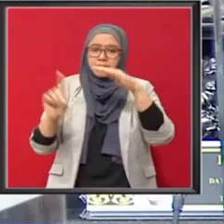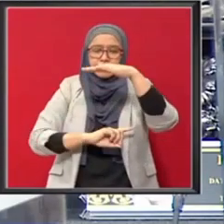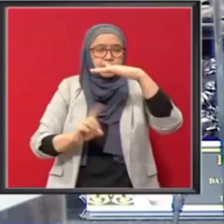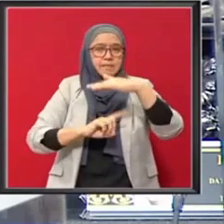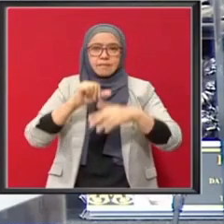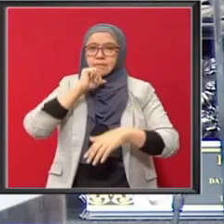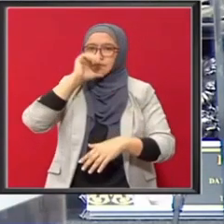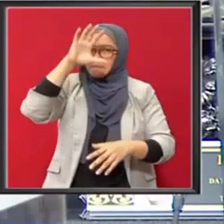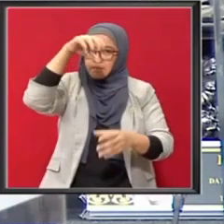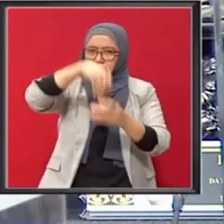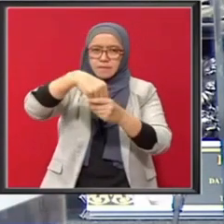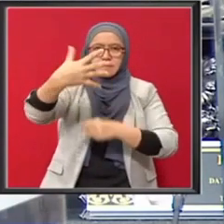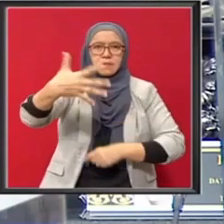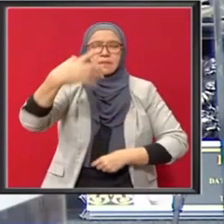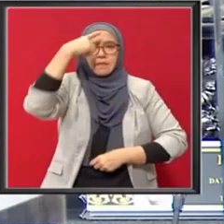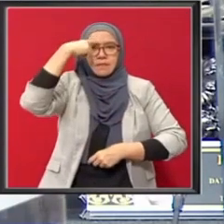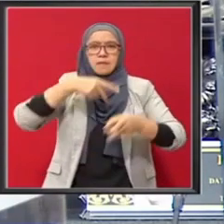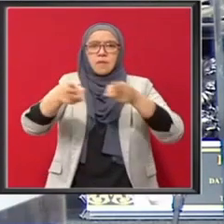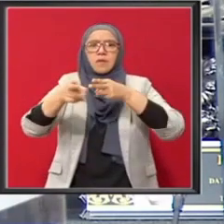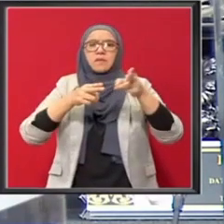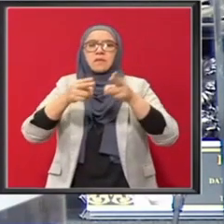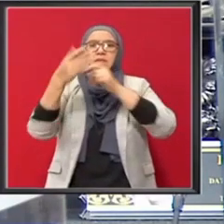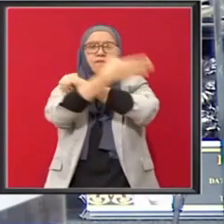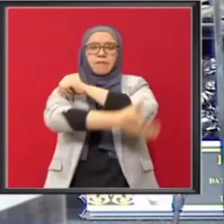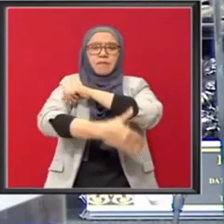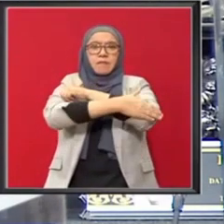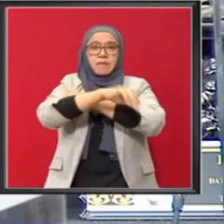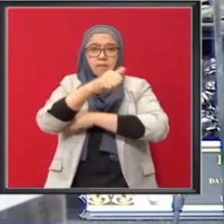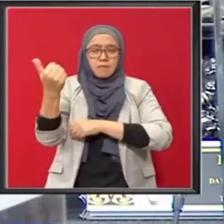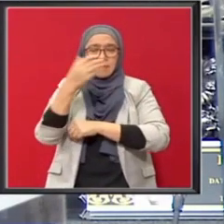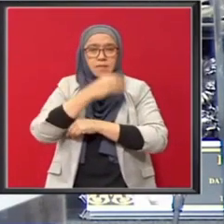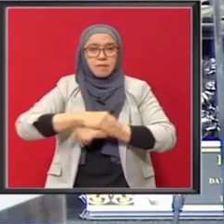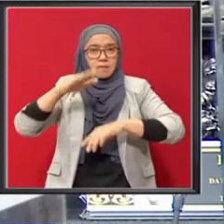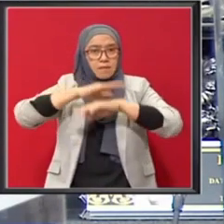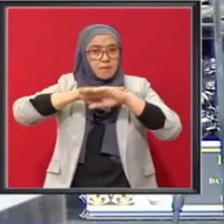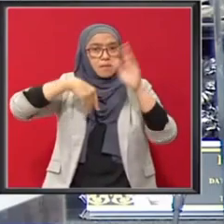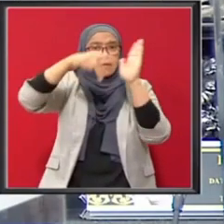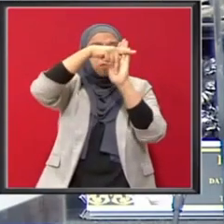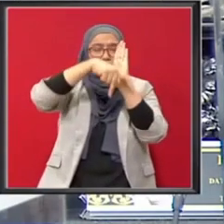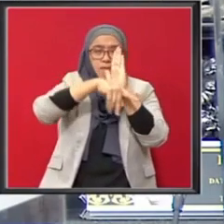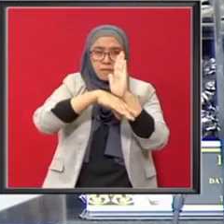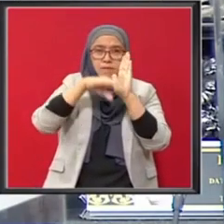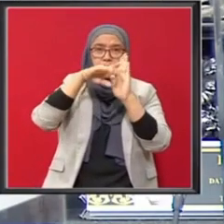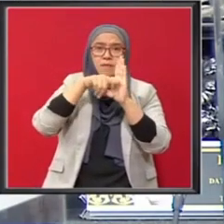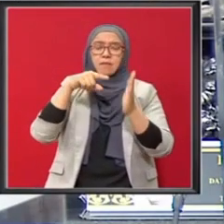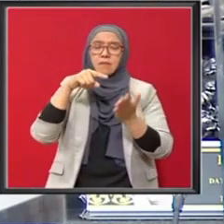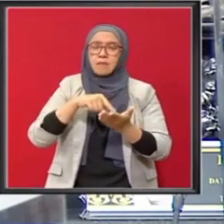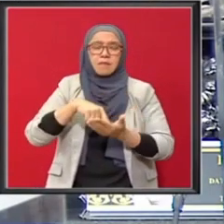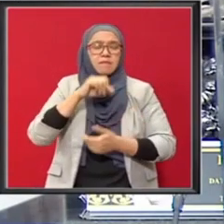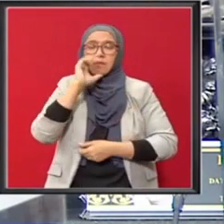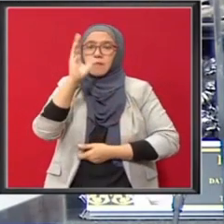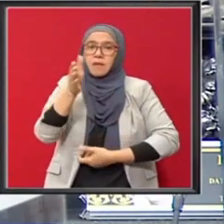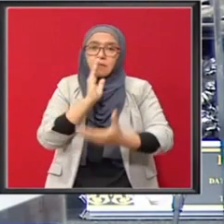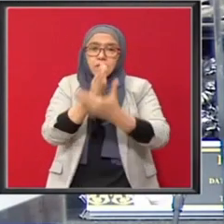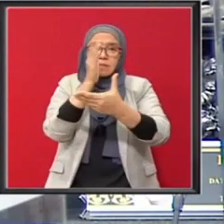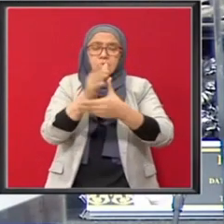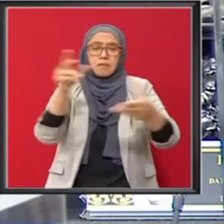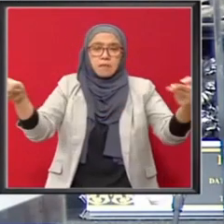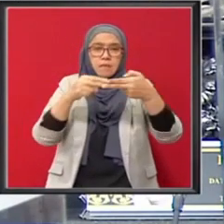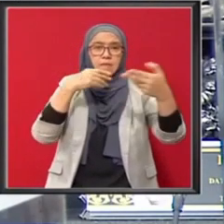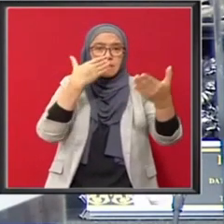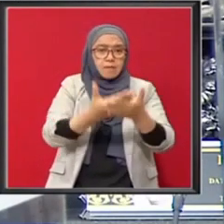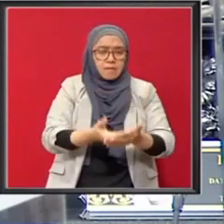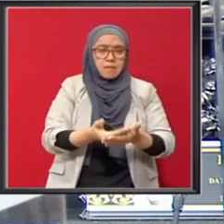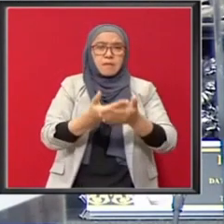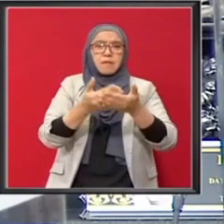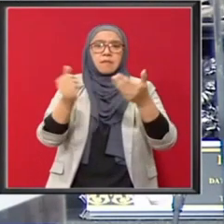diplomatik negara lain atas prinsip ini juga ia tidak akan menggugat hubungan baik Malaysia dengan negara-negara lain yang